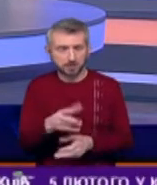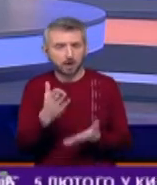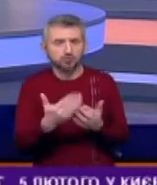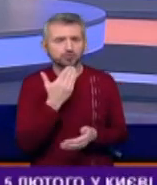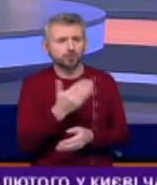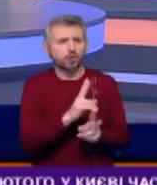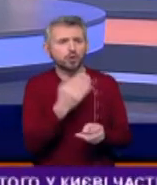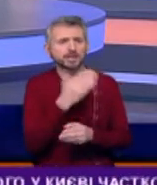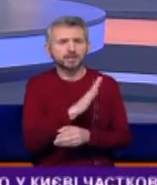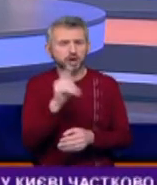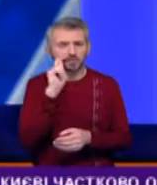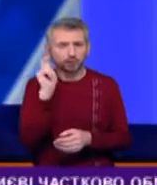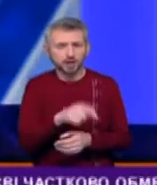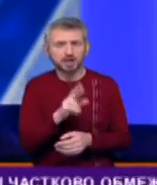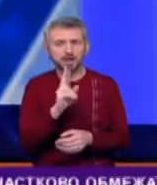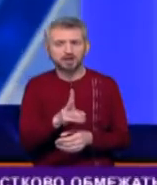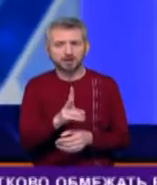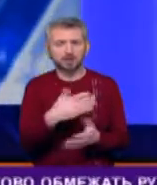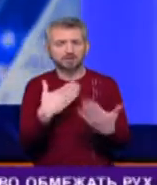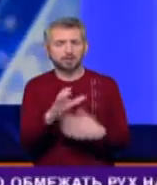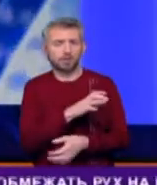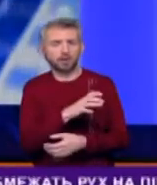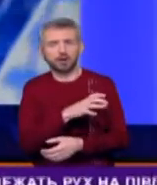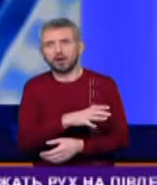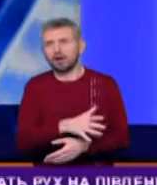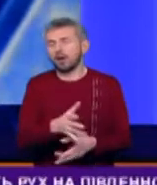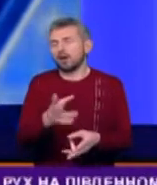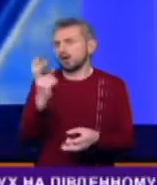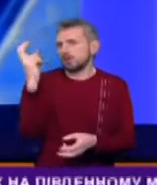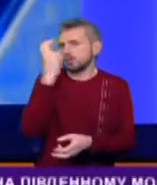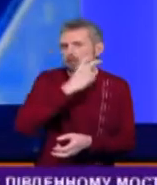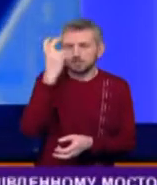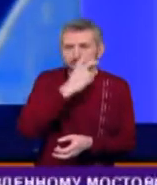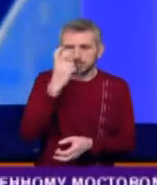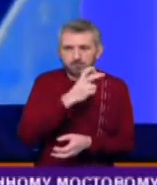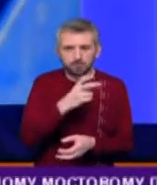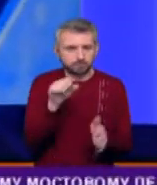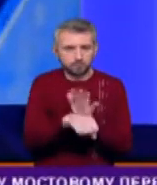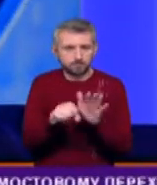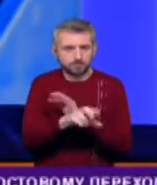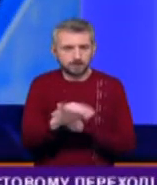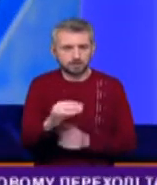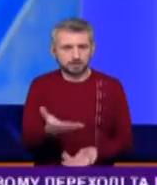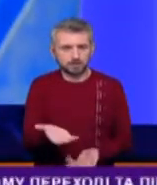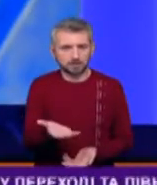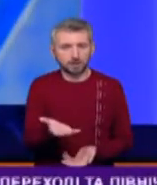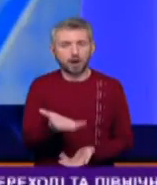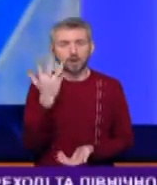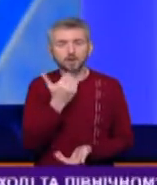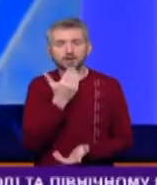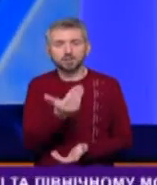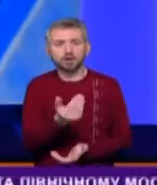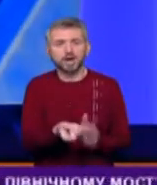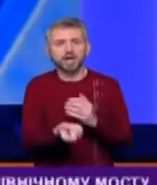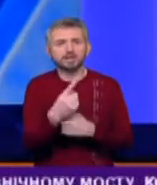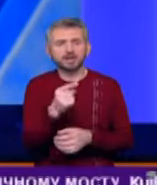запитаєш, кого не запитаєш в Україні, як поставитись до олігархів, да ми їх взагалі, повбивали. Так. А коли запитуєш, а